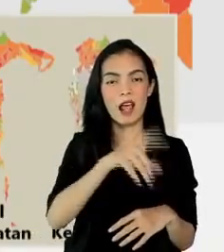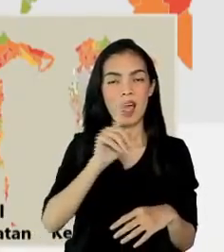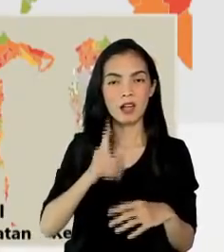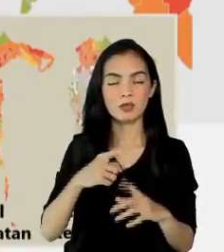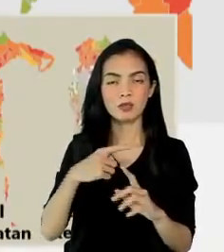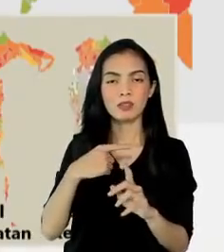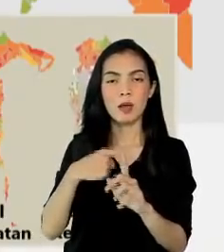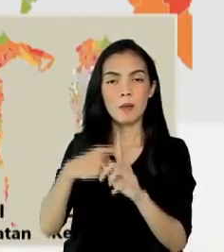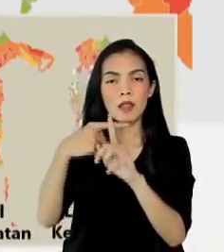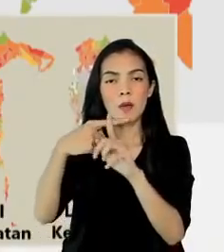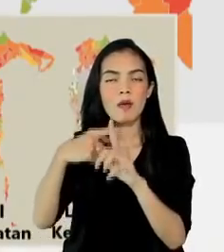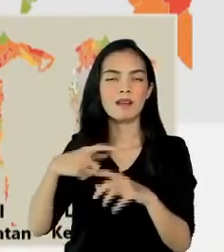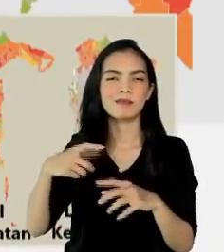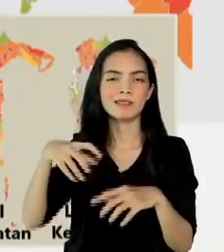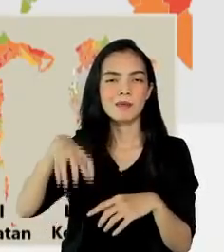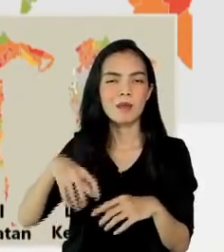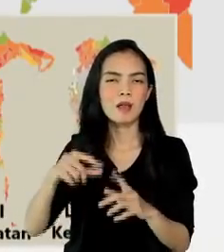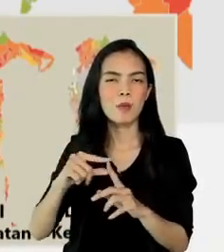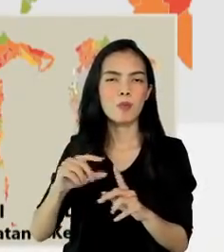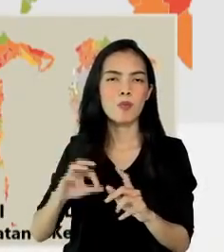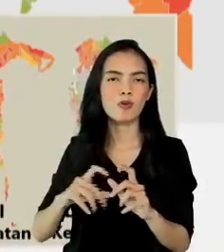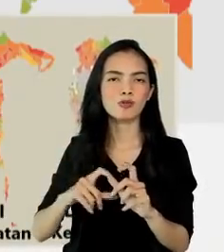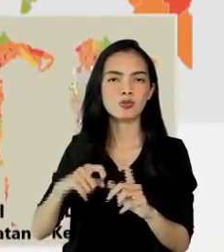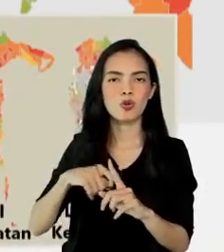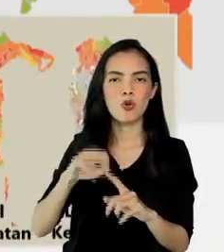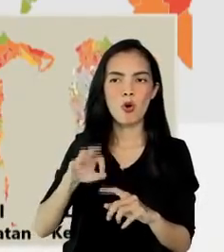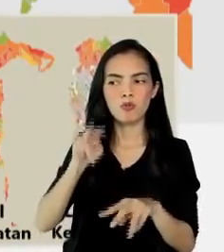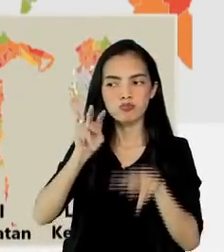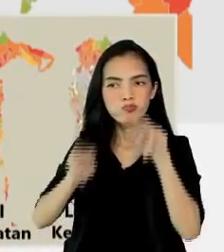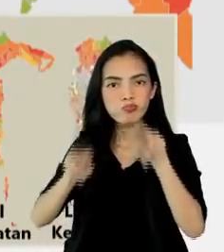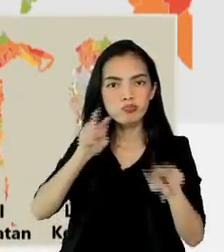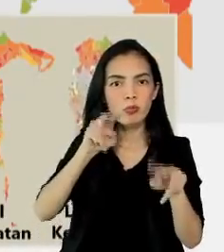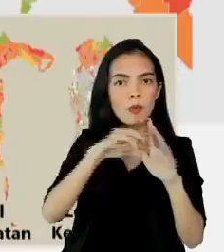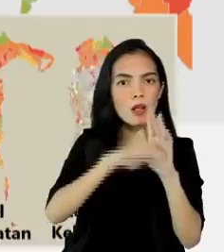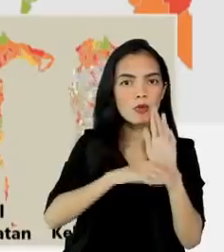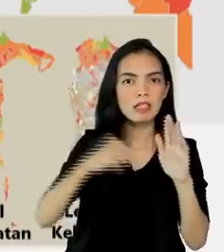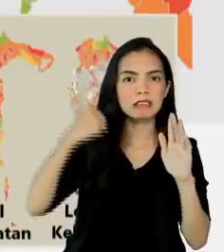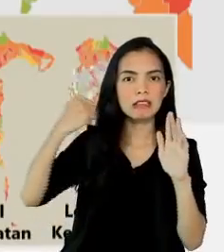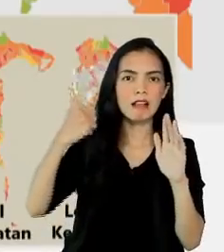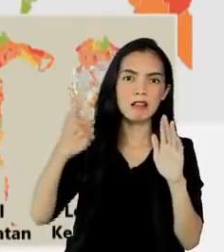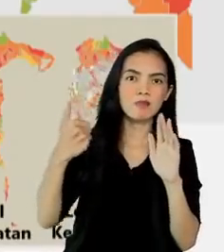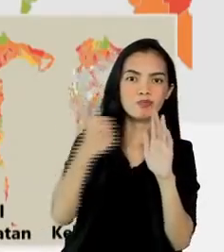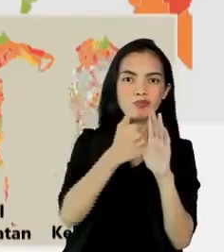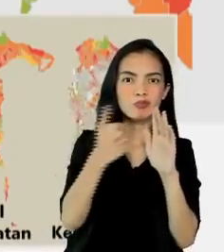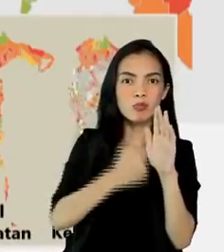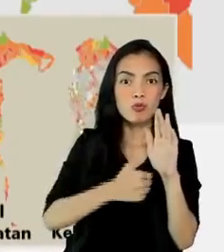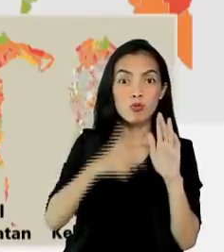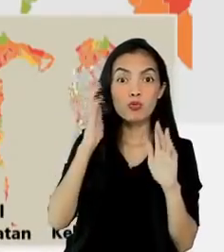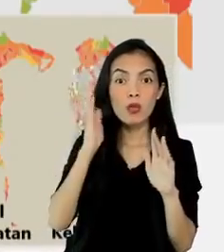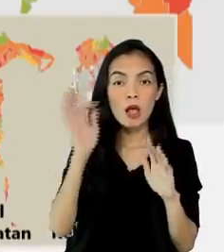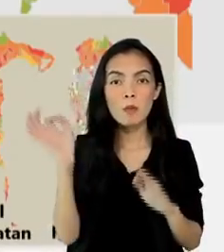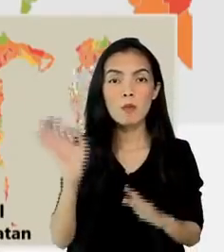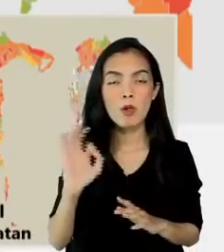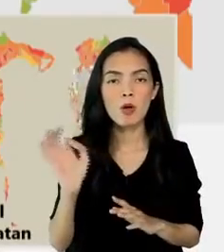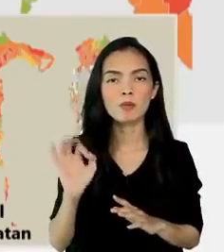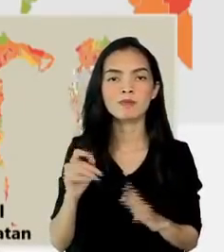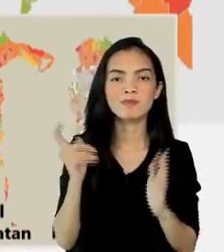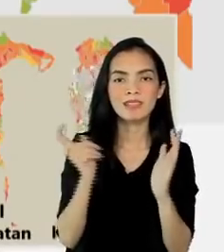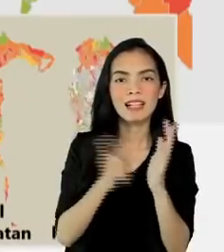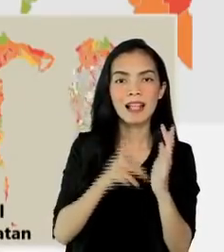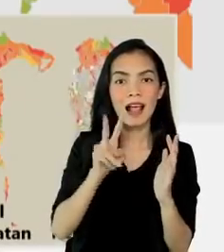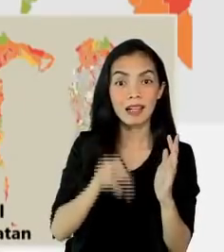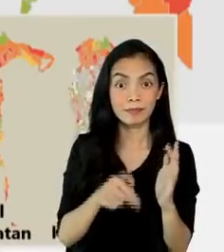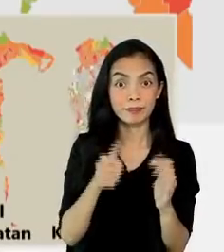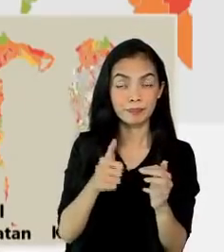lagi posko kelurahan dan desanya dalam rangka melakukan monitoring kepatuhan protokol kesehatan. Diklik sekali lagi. Jadi